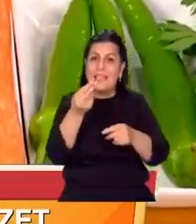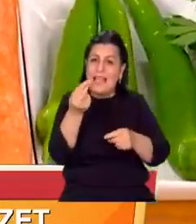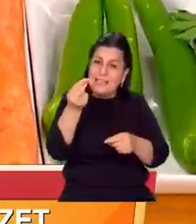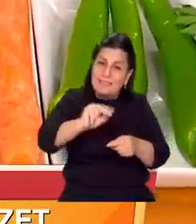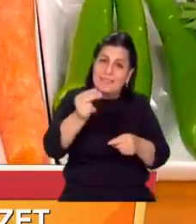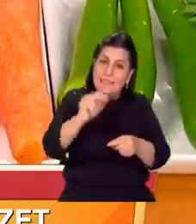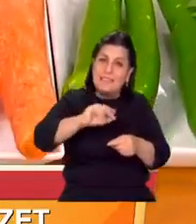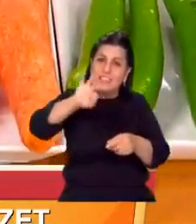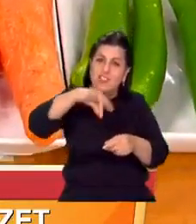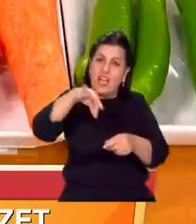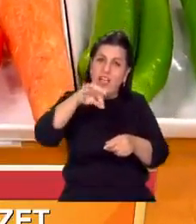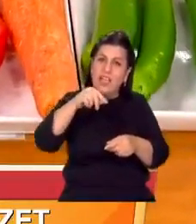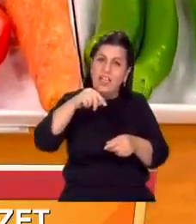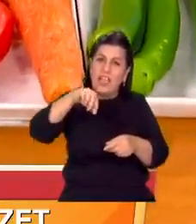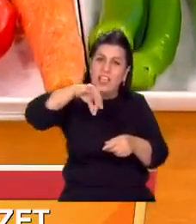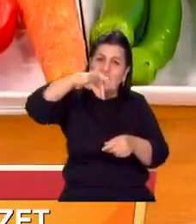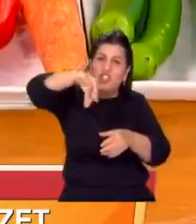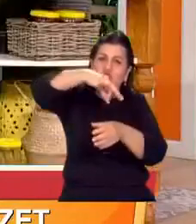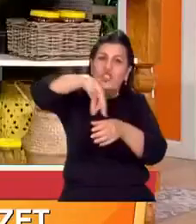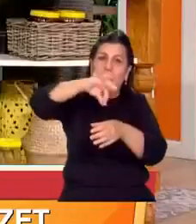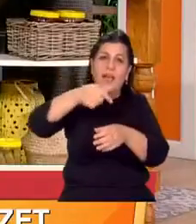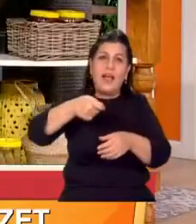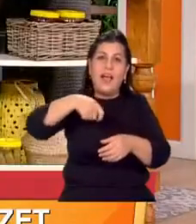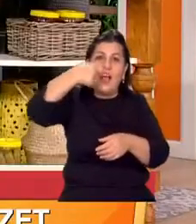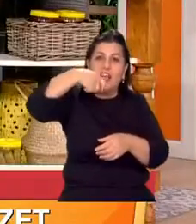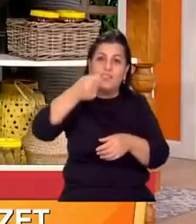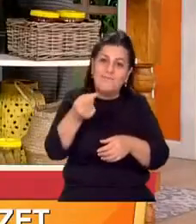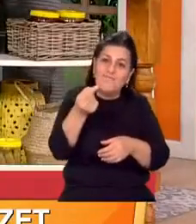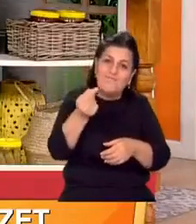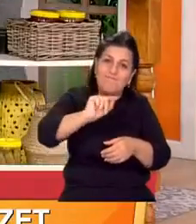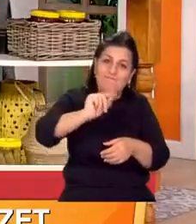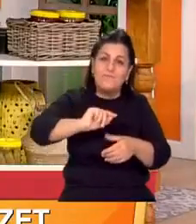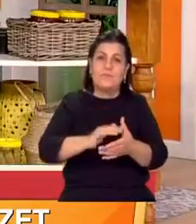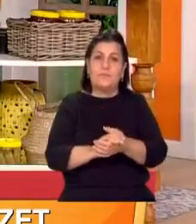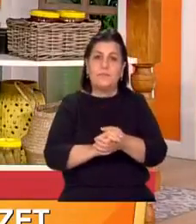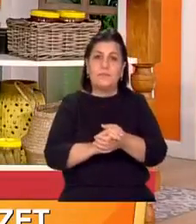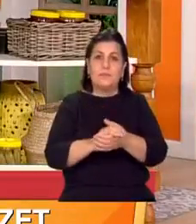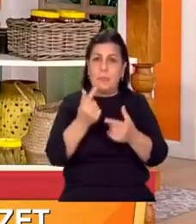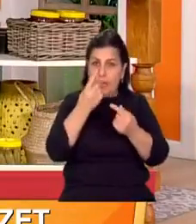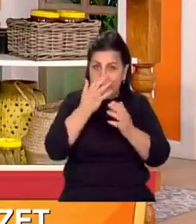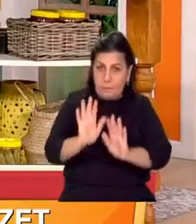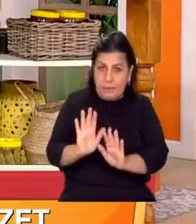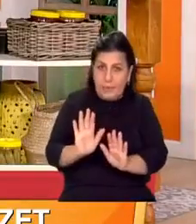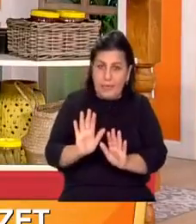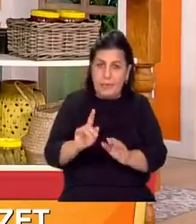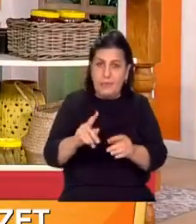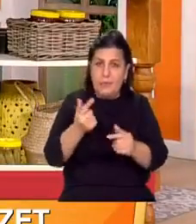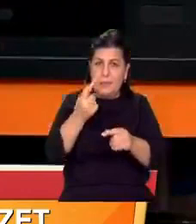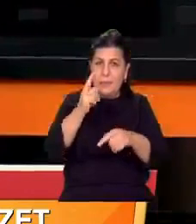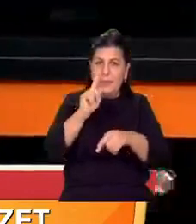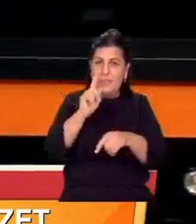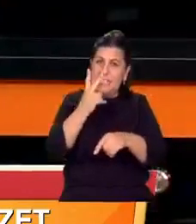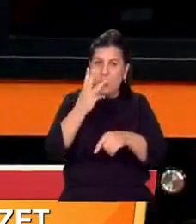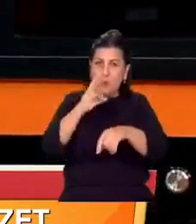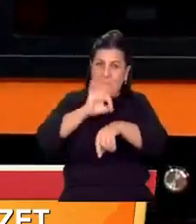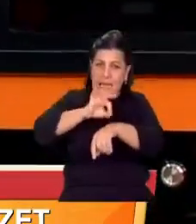gram ılık ortamda çay kaşığının ucuyla hattımı zaman yeterli Bu da köşede dinlenirken iyi bekle MSB ve bir kaç